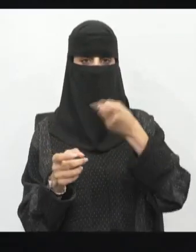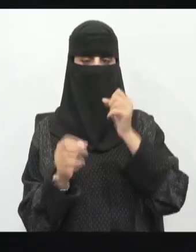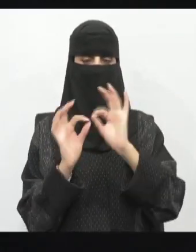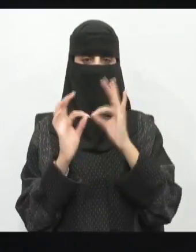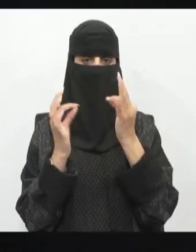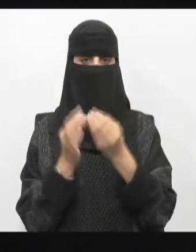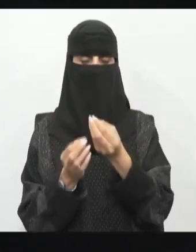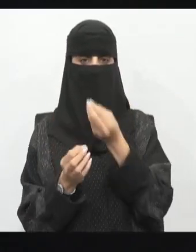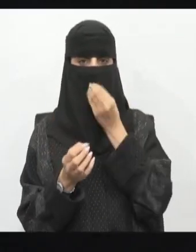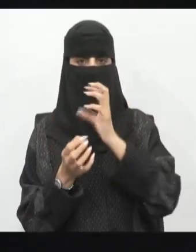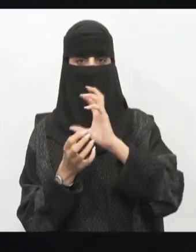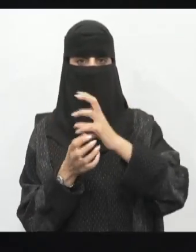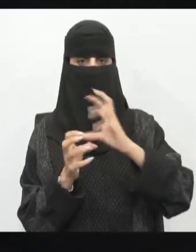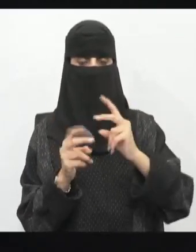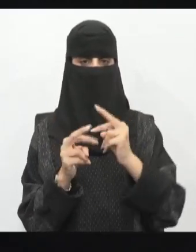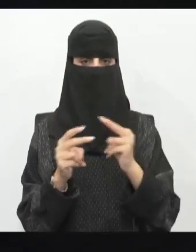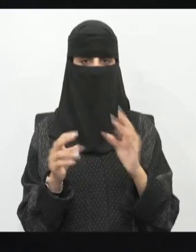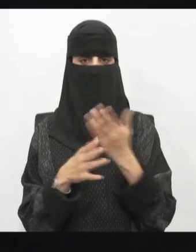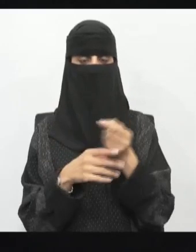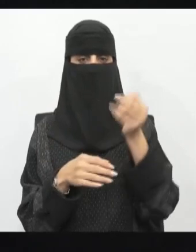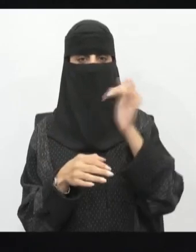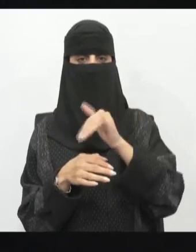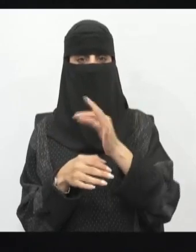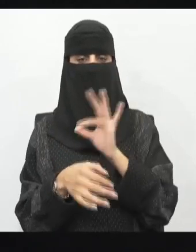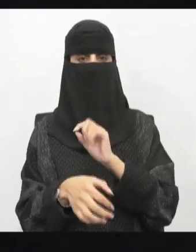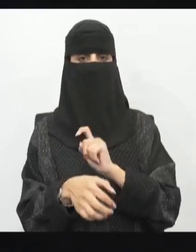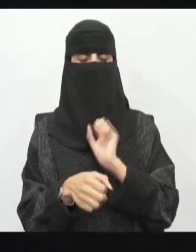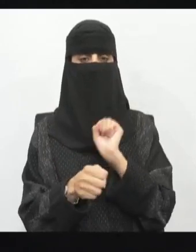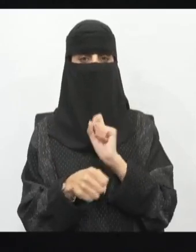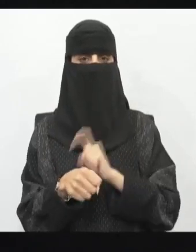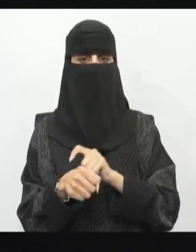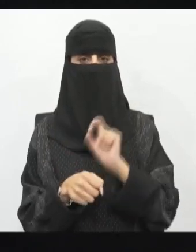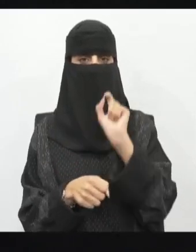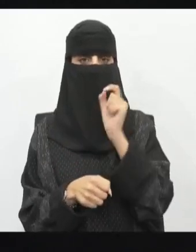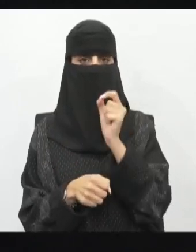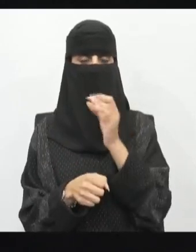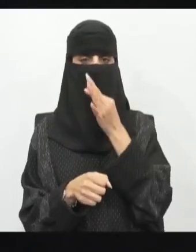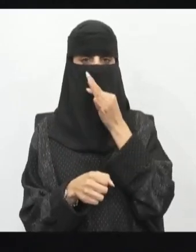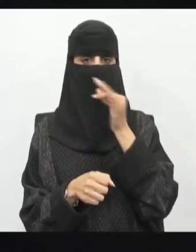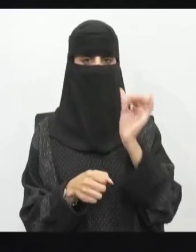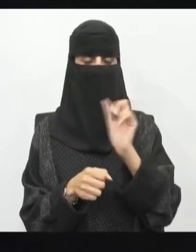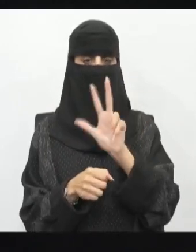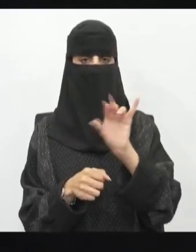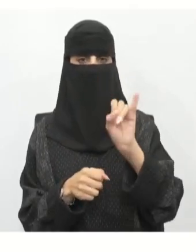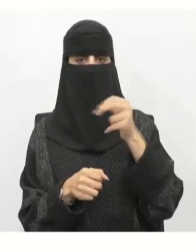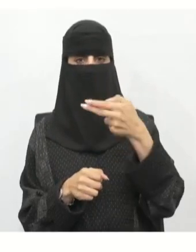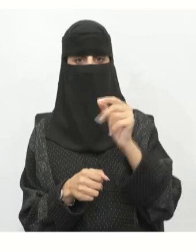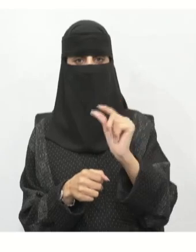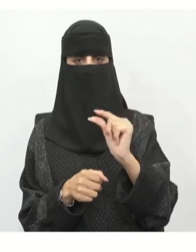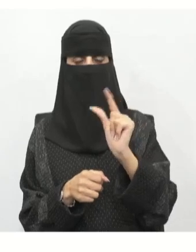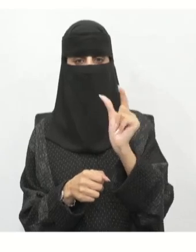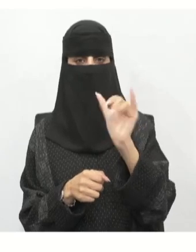تحتوي على الفيتامينات والاملاح المعدنيه فائدتها بارك الله فيكم